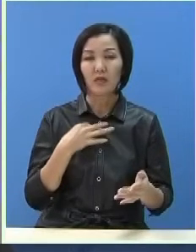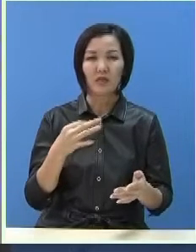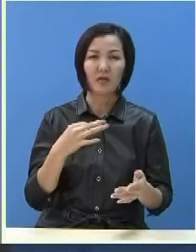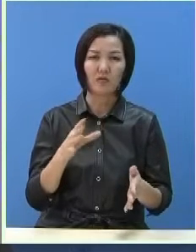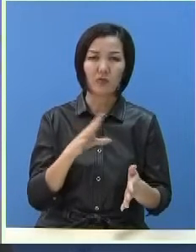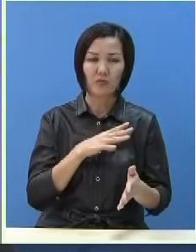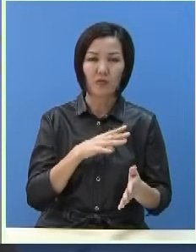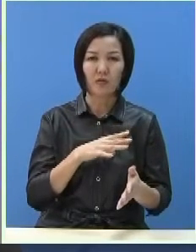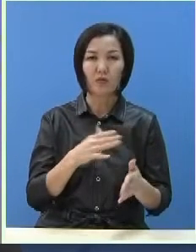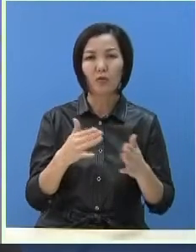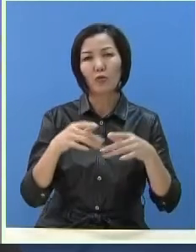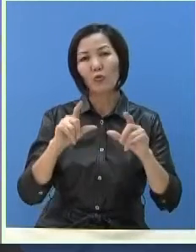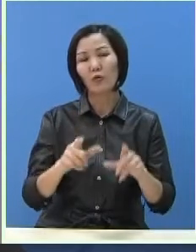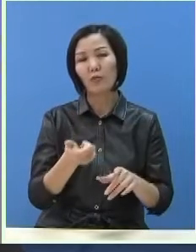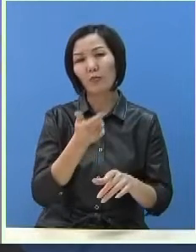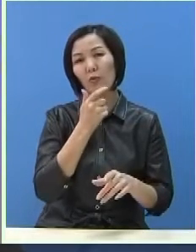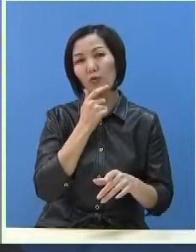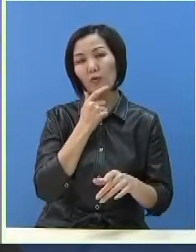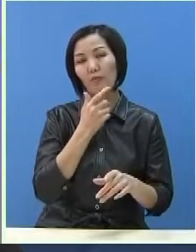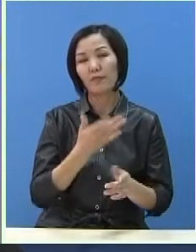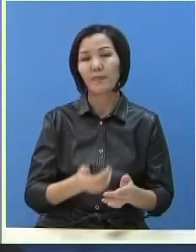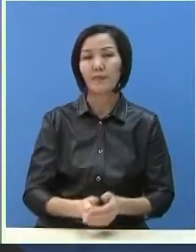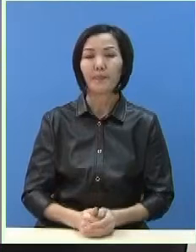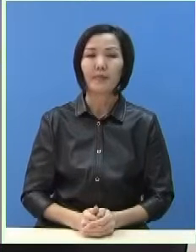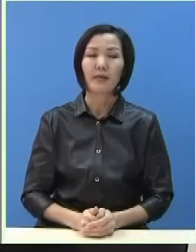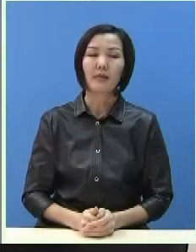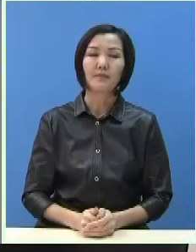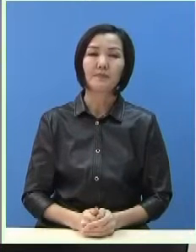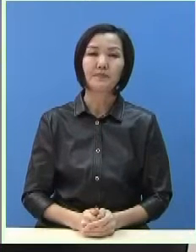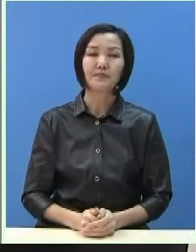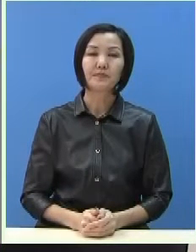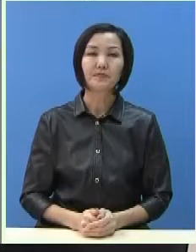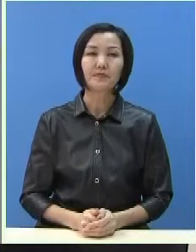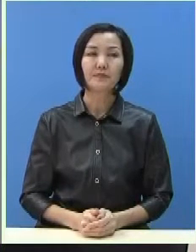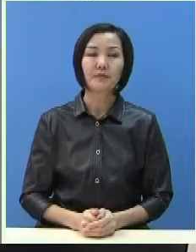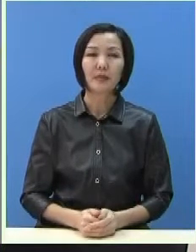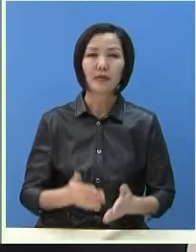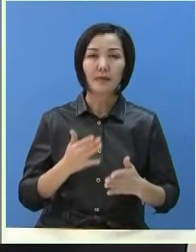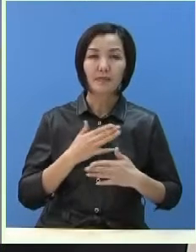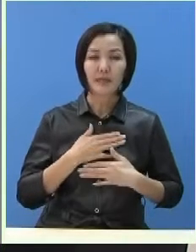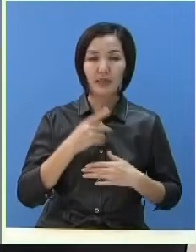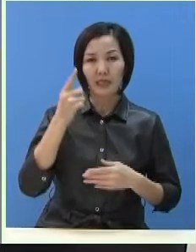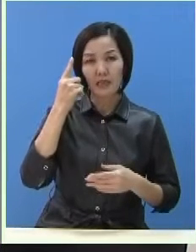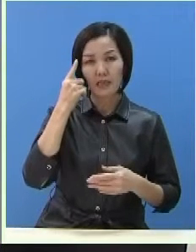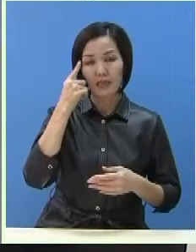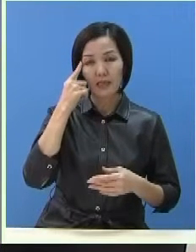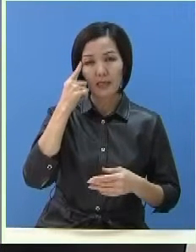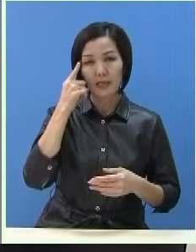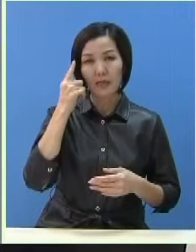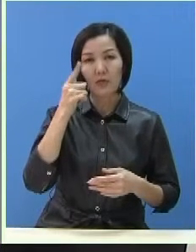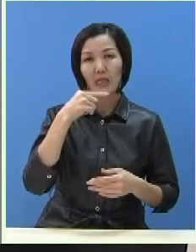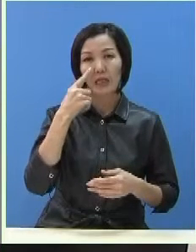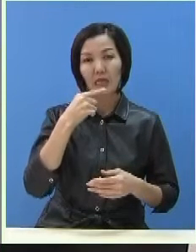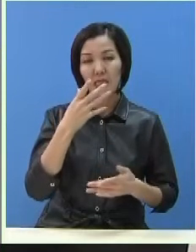таныту, иә, ондай жағдайлар көп орын алды ғой бұл кезде. Идеологияда біздің жіберіп алғанымыз, менің ойымша, біріншіден бұл тіл.